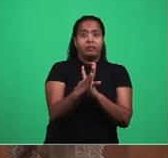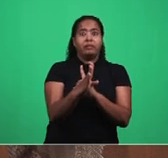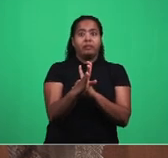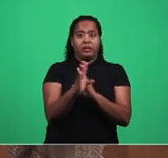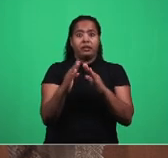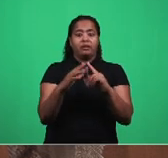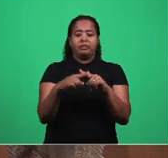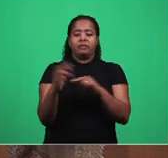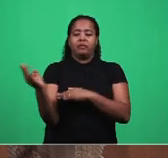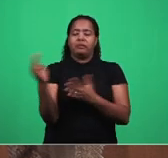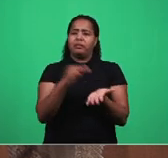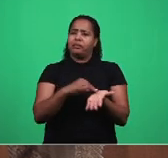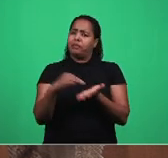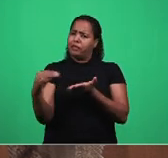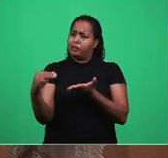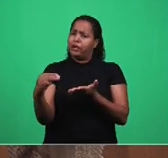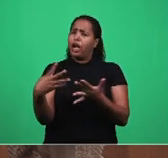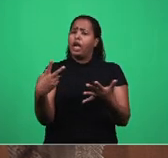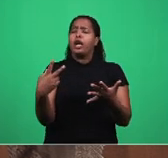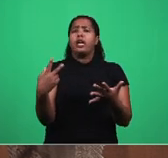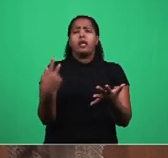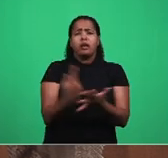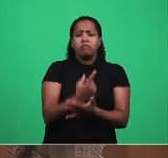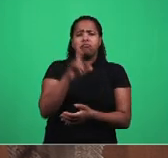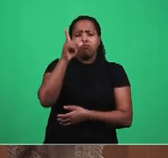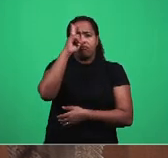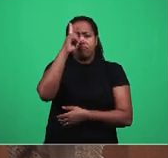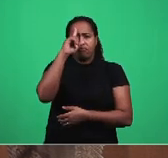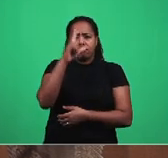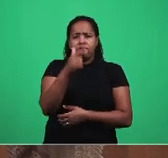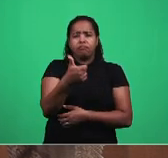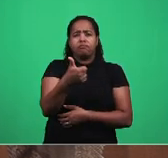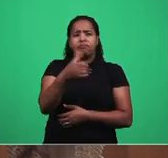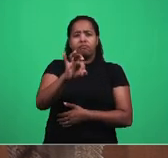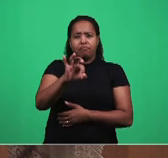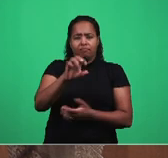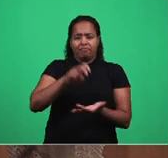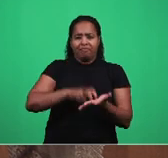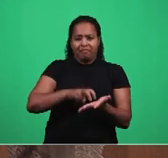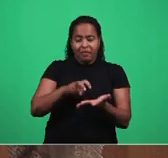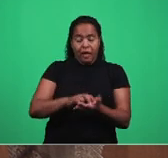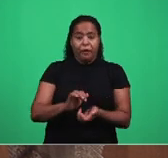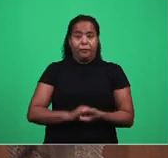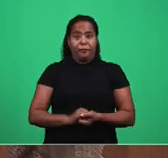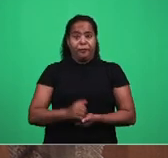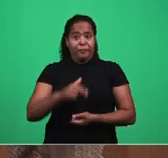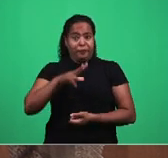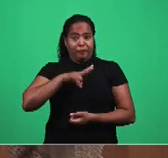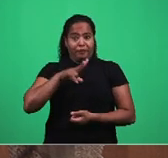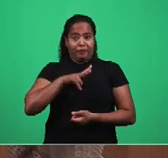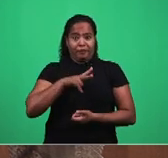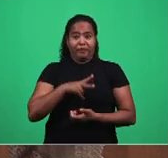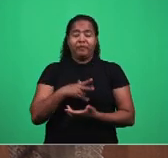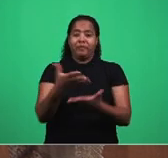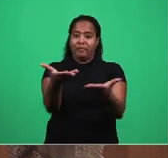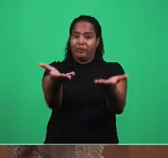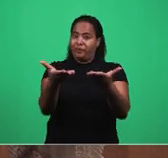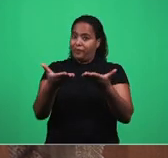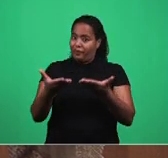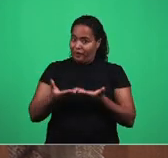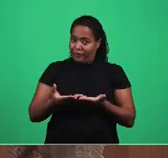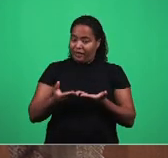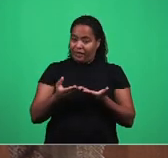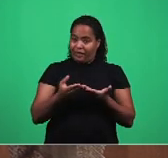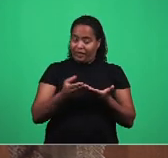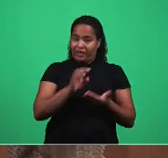nous faisons tous les dimanches à 10h du matin. Je veux saluer de manière particulière à vous qui avez reçu un